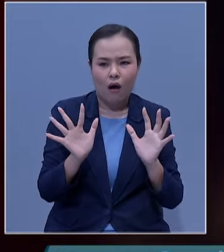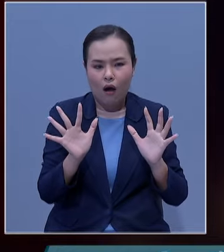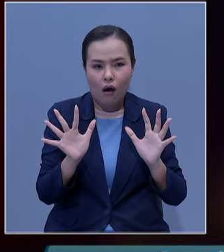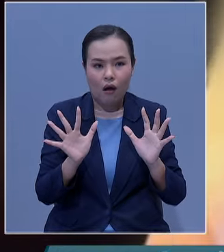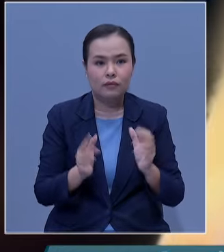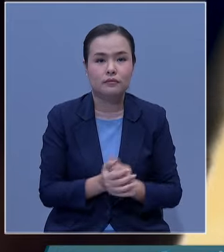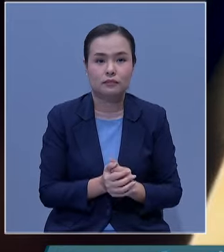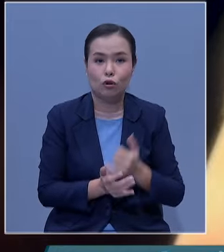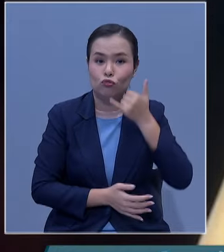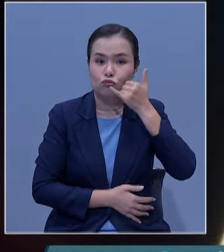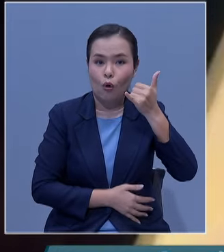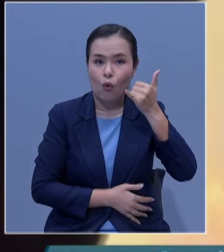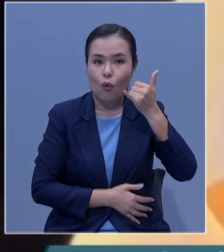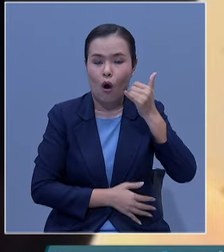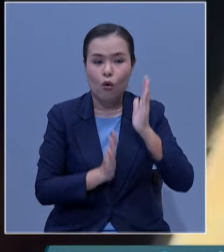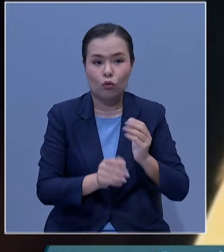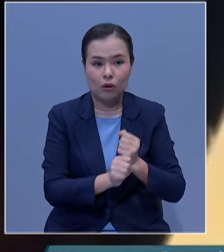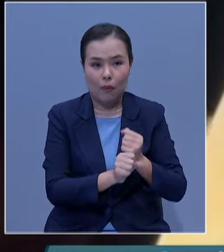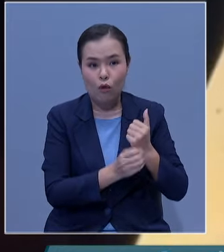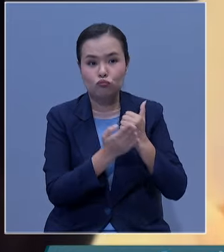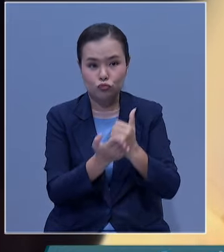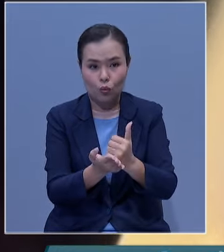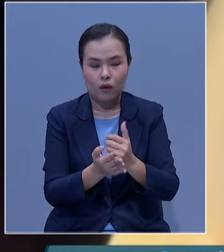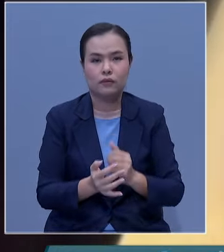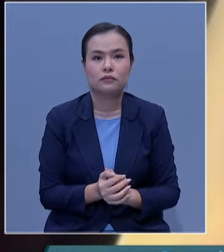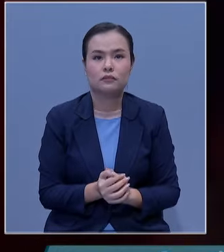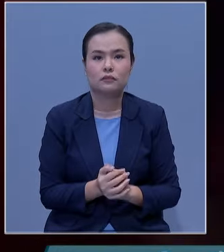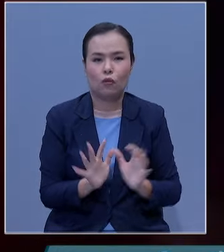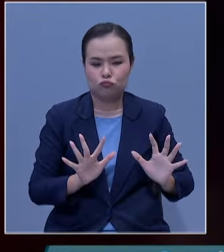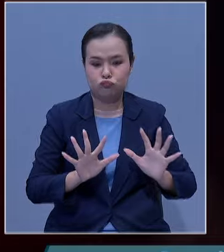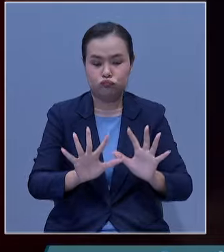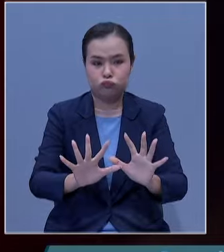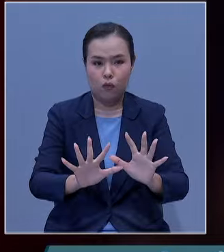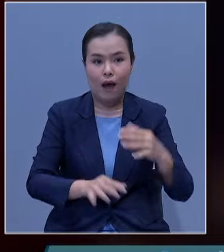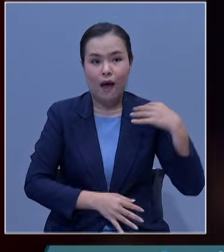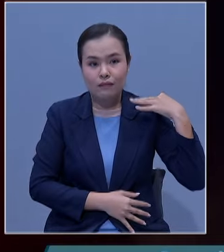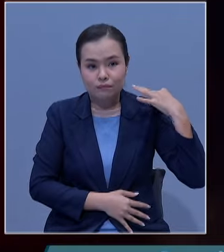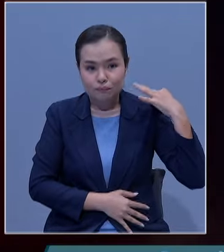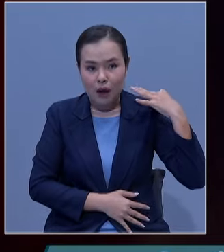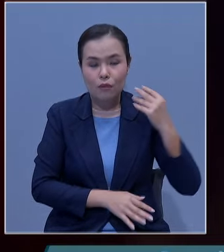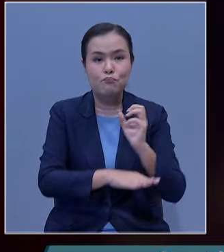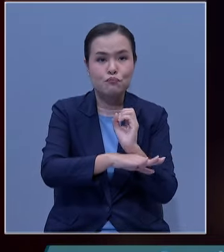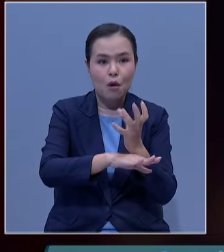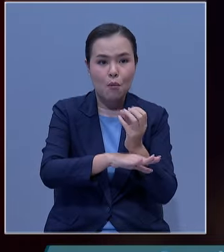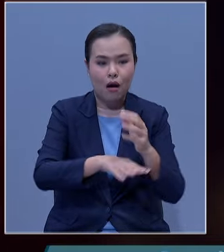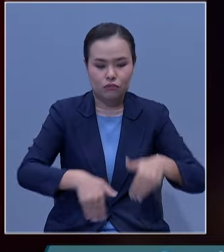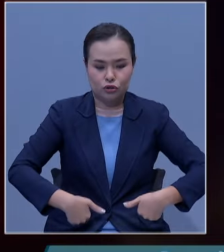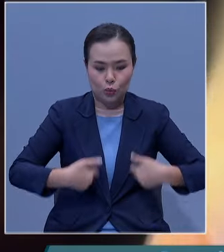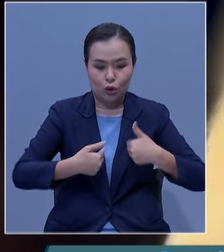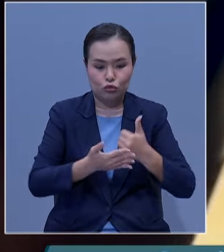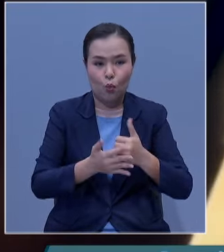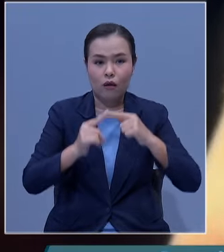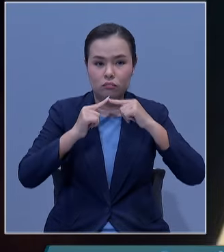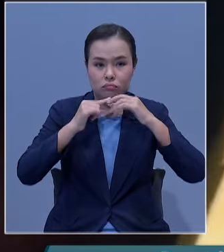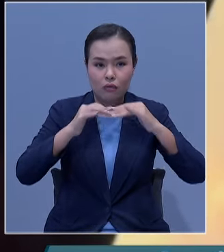ยจึงได้แจ้งเจ้าหน้าที่ให้มาช่วยเหลือนะครับเจ้าหน้าที่ก็เลยระดมกำลังพร้อมอาสาสมัครจากหน่วยกู้ภัยออกค้นหาทางทะเ